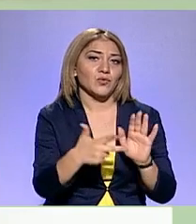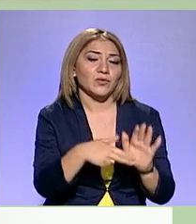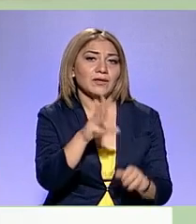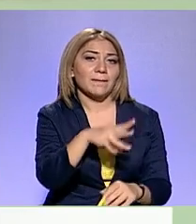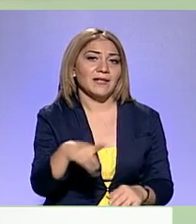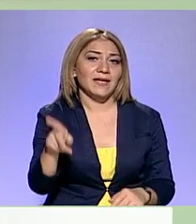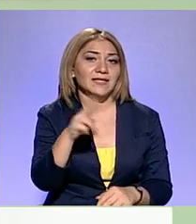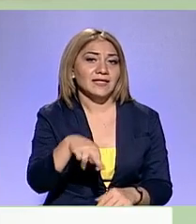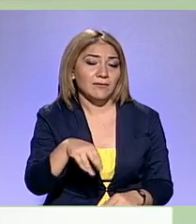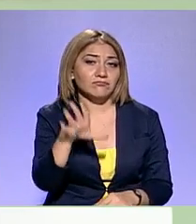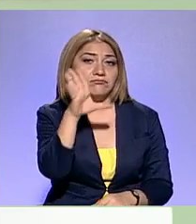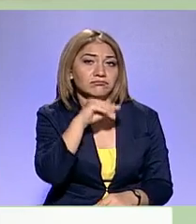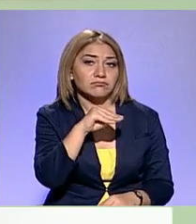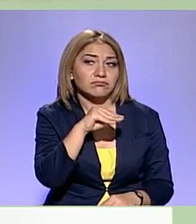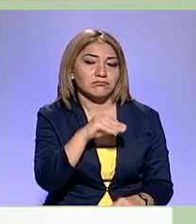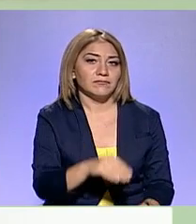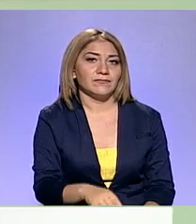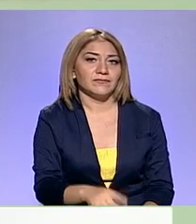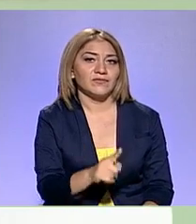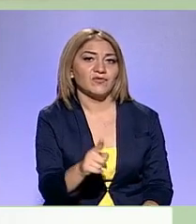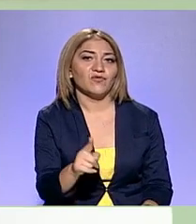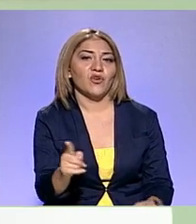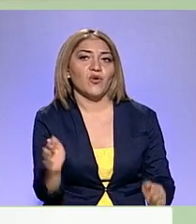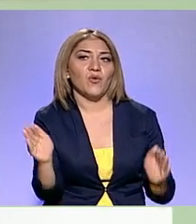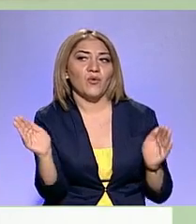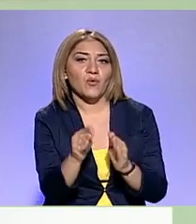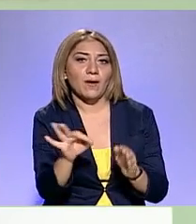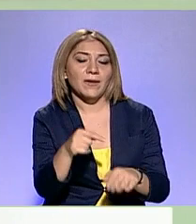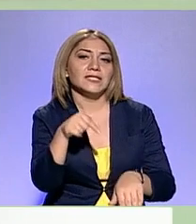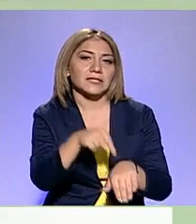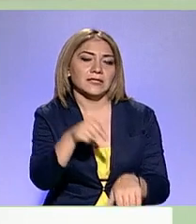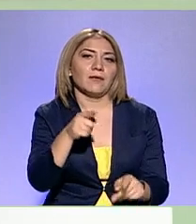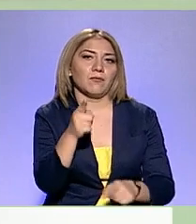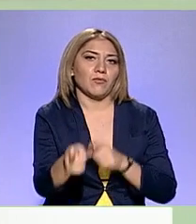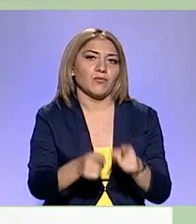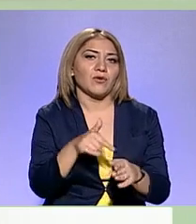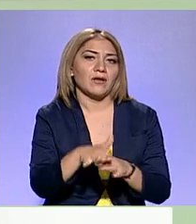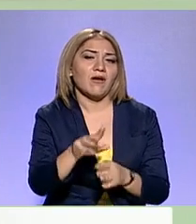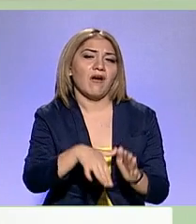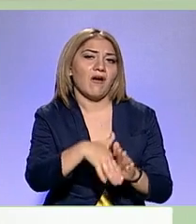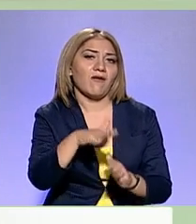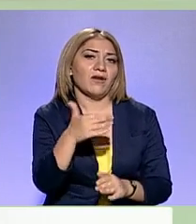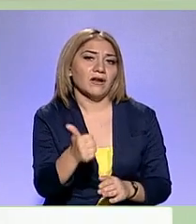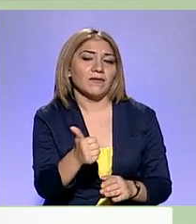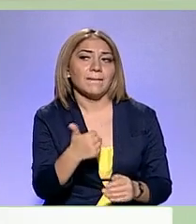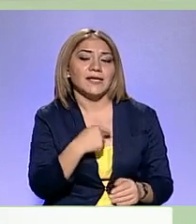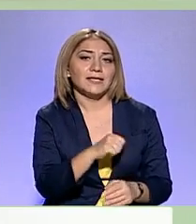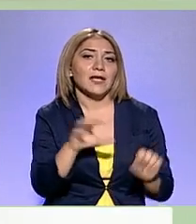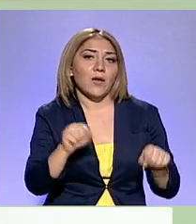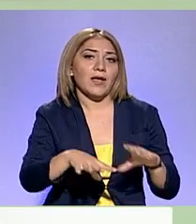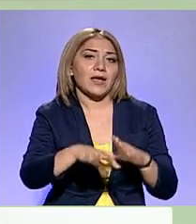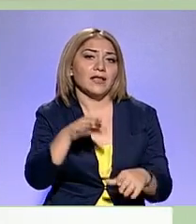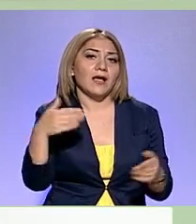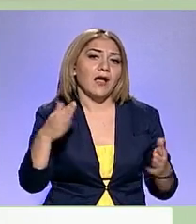միլիարդ դրամով կարողացել ենք որոշ հատվածի համար զգալի փոփոխություն անել, քան թե, այսինքն մենք ունենք ընդրության հնարավորություն, քան